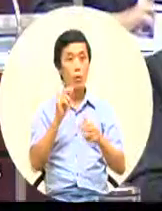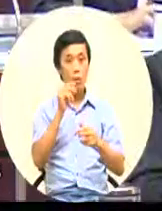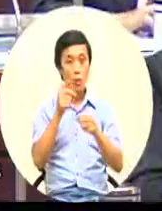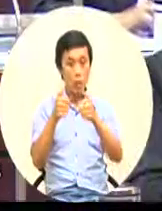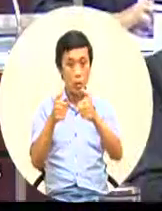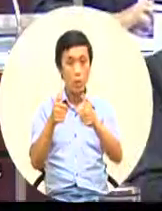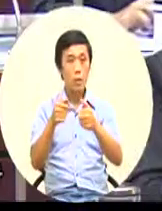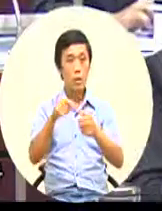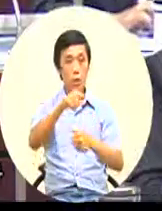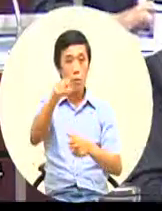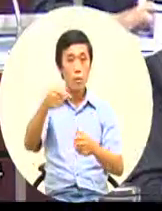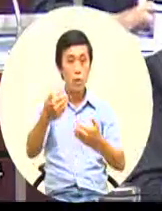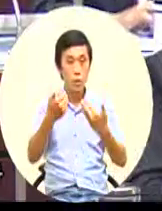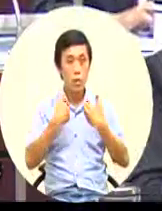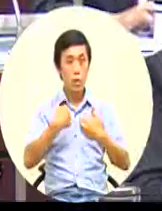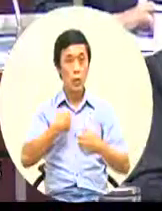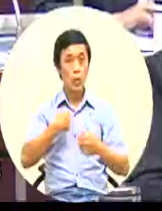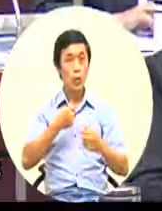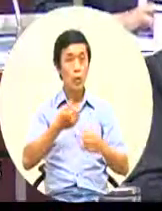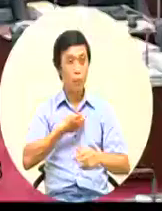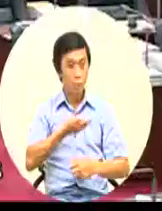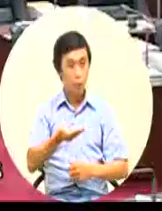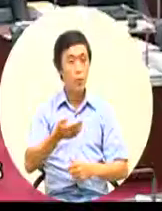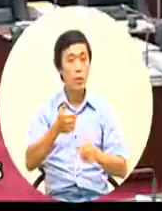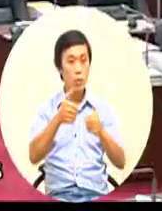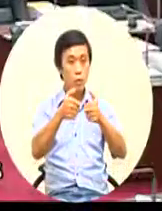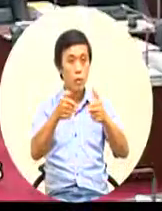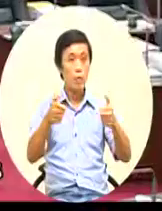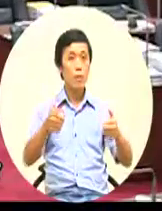对我的理解跟支持，多谢。